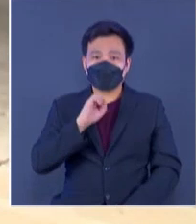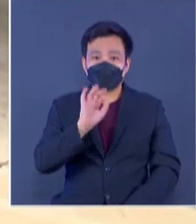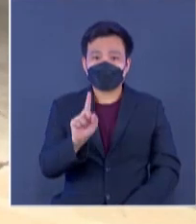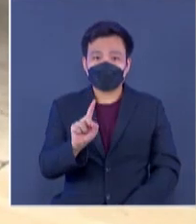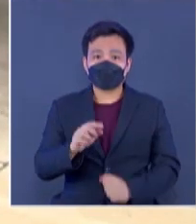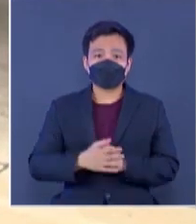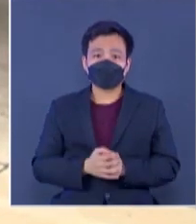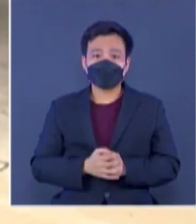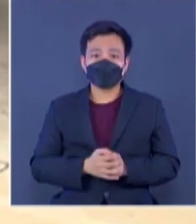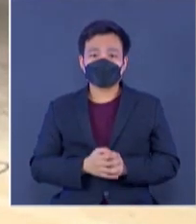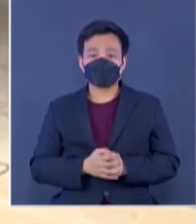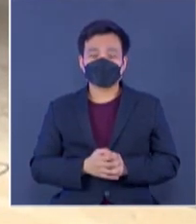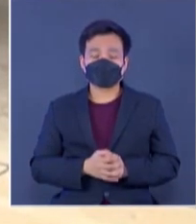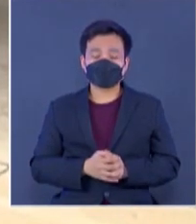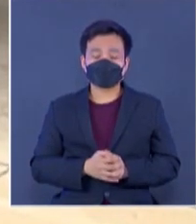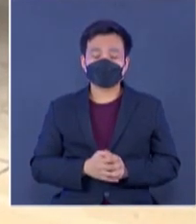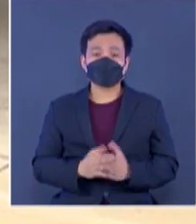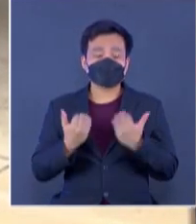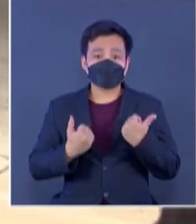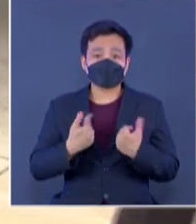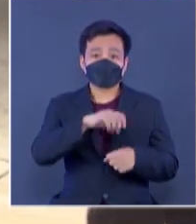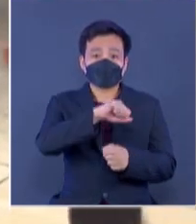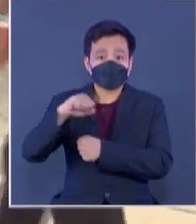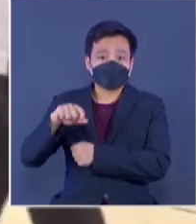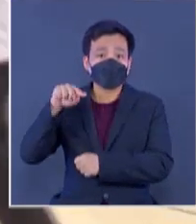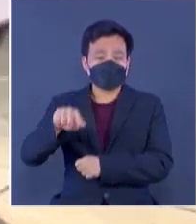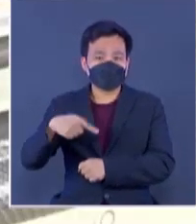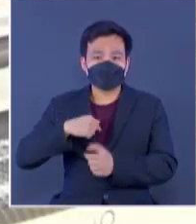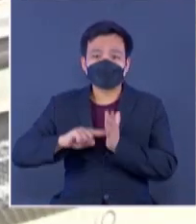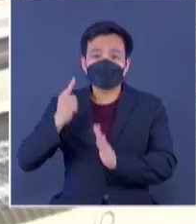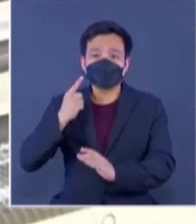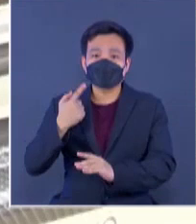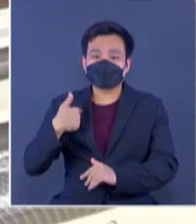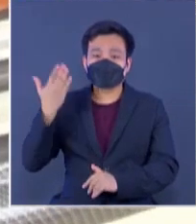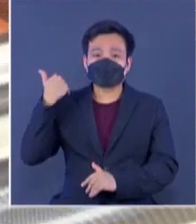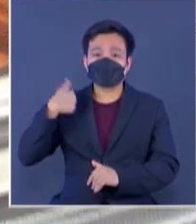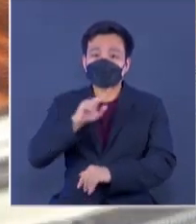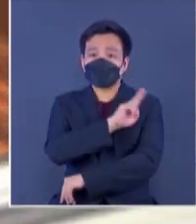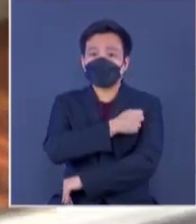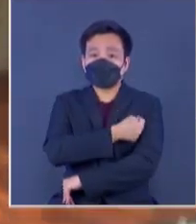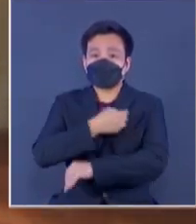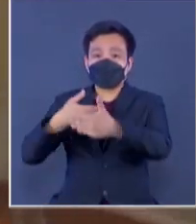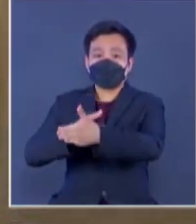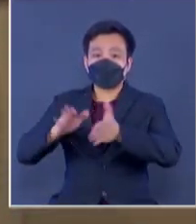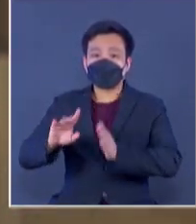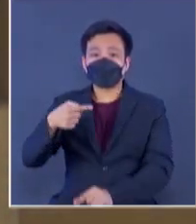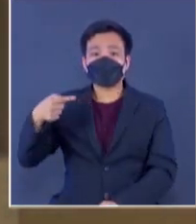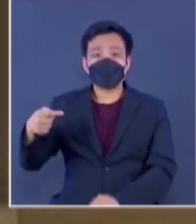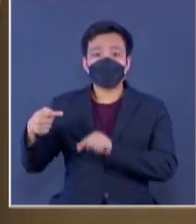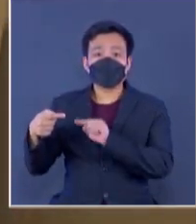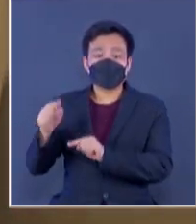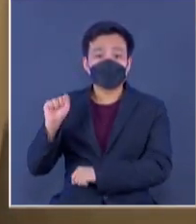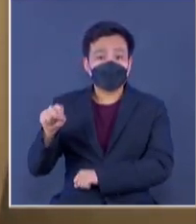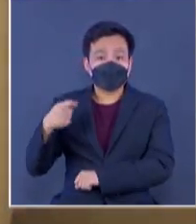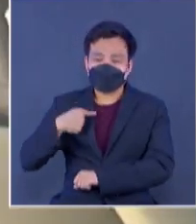คะว่ารถตู้โดยสารความดันลบนี้ได้มีการประยุกต์มาจากการพัฒนาห้องแยกโรคความดันลบสำหรับโรงพยาบาลสนามก็มี